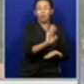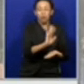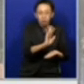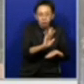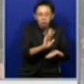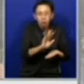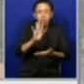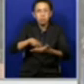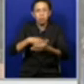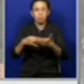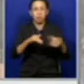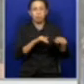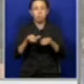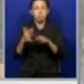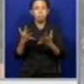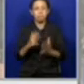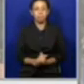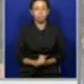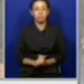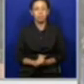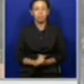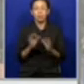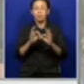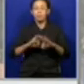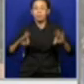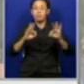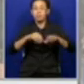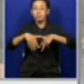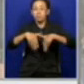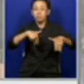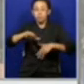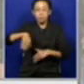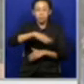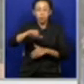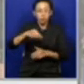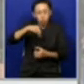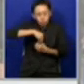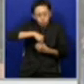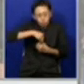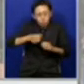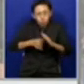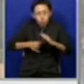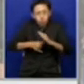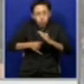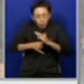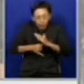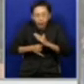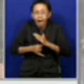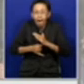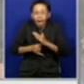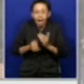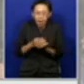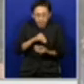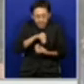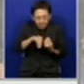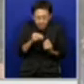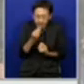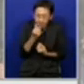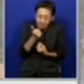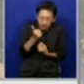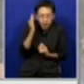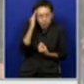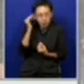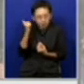องรับถ้าจะประกาศก็ให้มั่นใจว่าพี่น้องประชาชนต้องไม่ไปไหนมีกินอยู่กินได้มีค่าอาหารค่าที่พัก